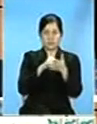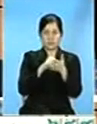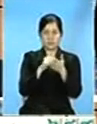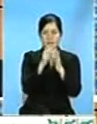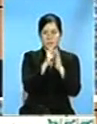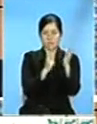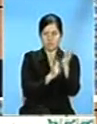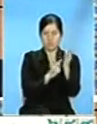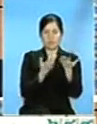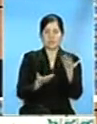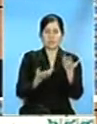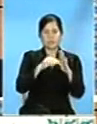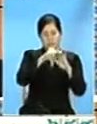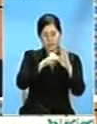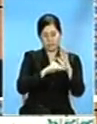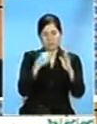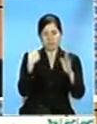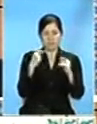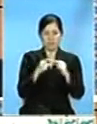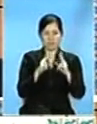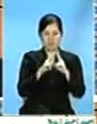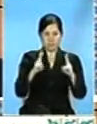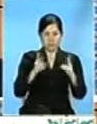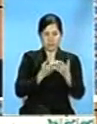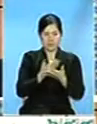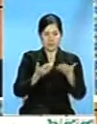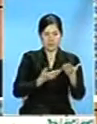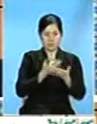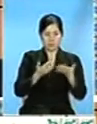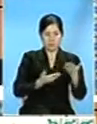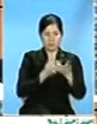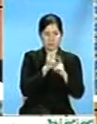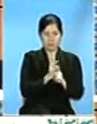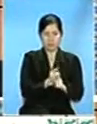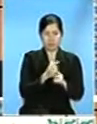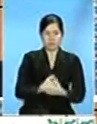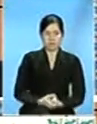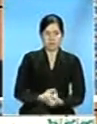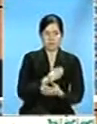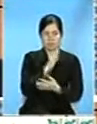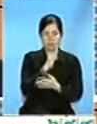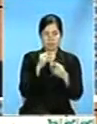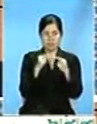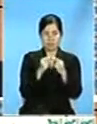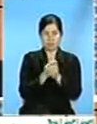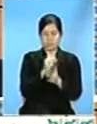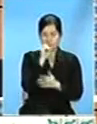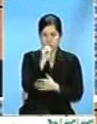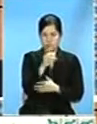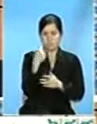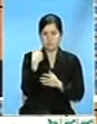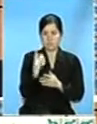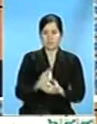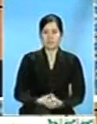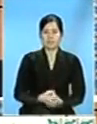ายที่ผ่านท่านกรรมธิการมาเรียบร้อยแล้วเนี่ยครับถ้าเกิดจะใช้ศัพท์ชาวบ้านเนี่ยครับ